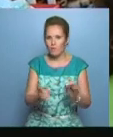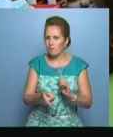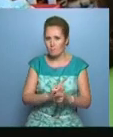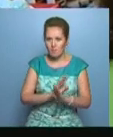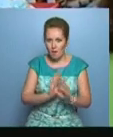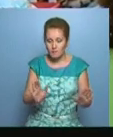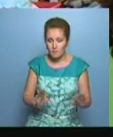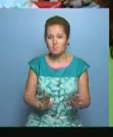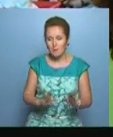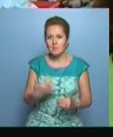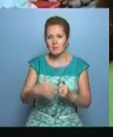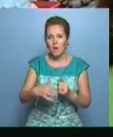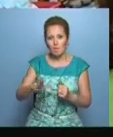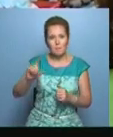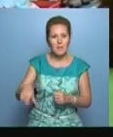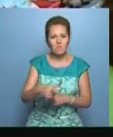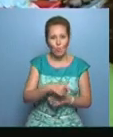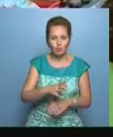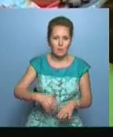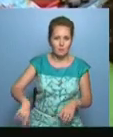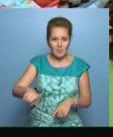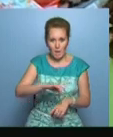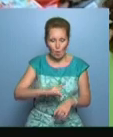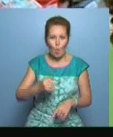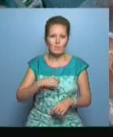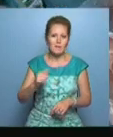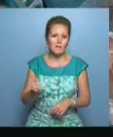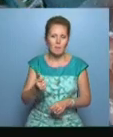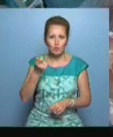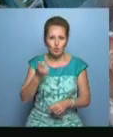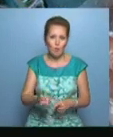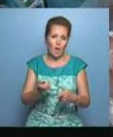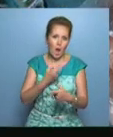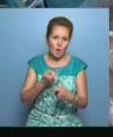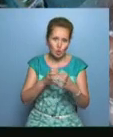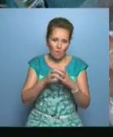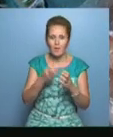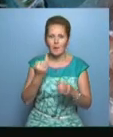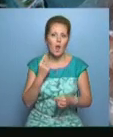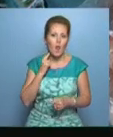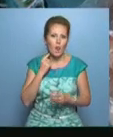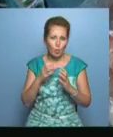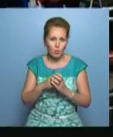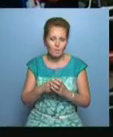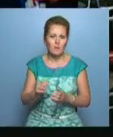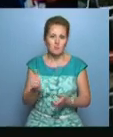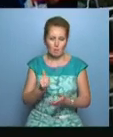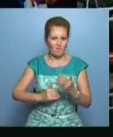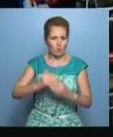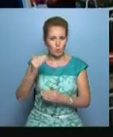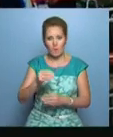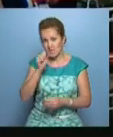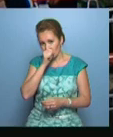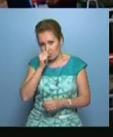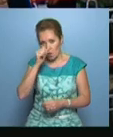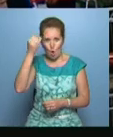статистике, среди приволжских регионов у нас самый дешевый картофель и лук. И мы находимся на 6-м месте по ценам на свинину, говядину и сахар. А вот